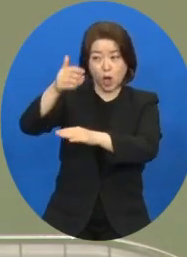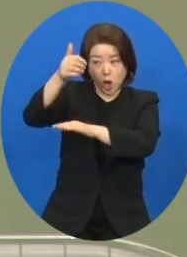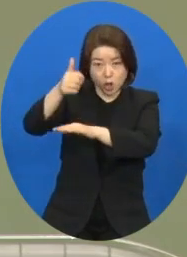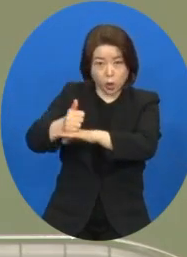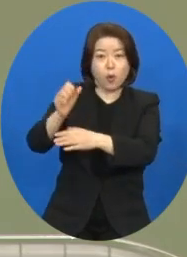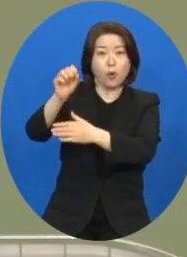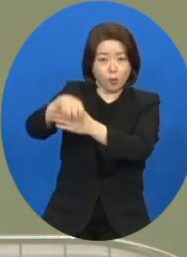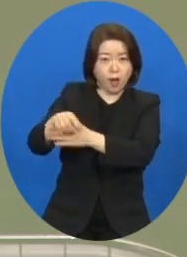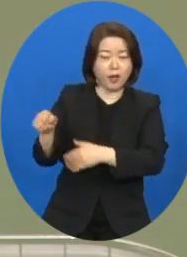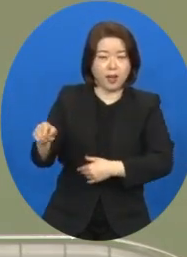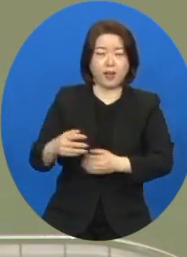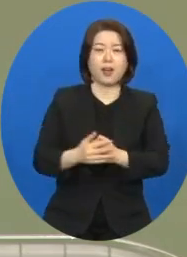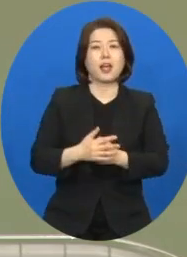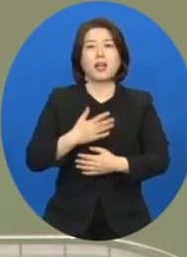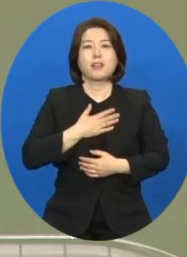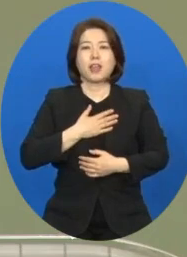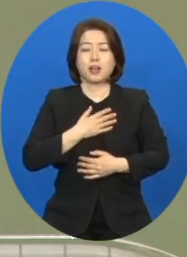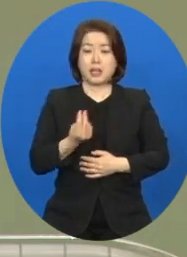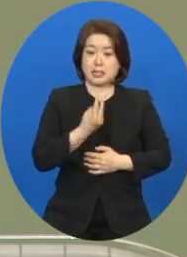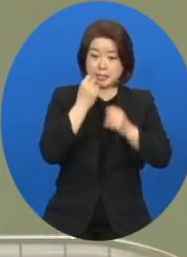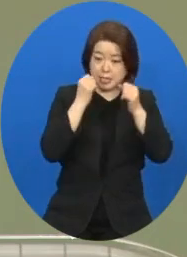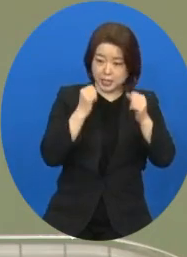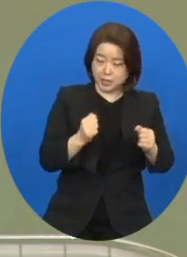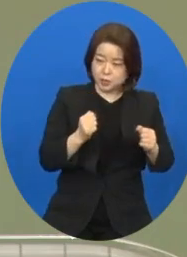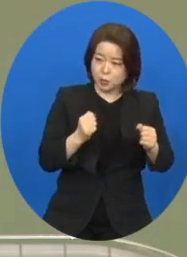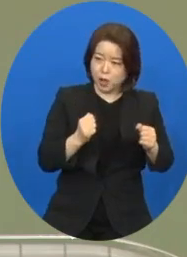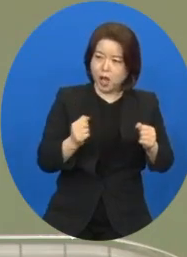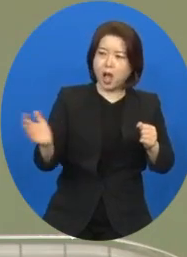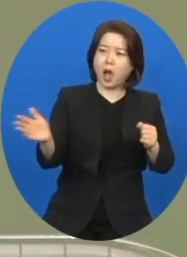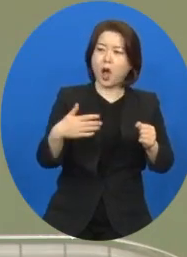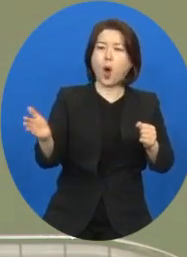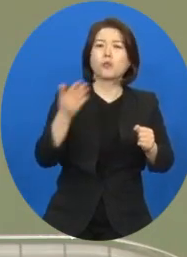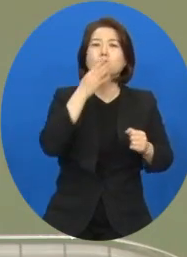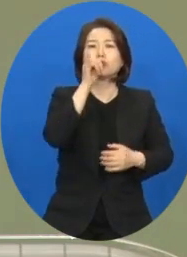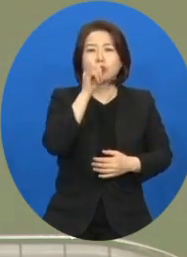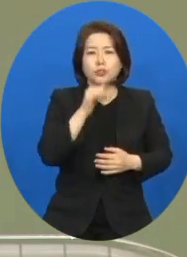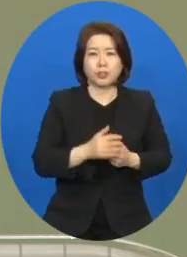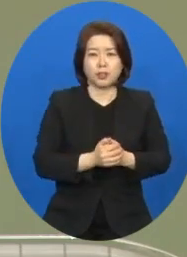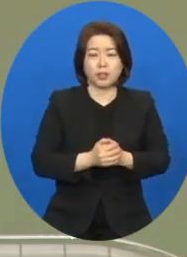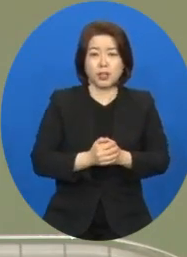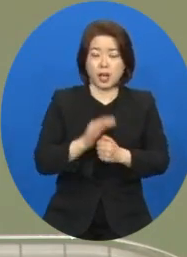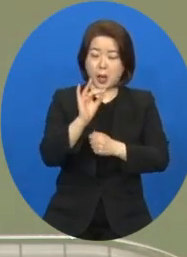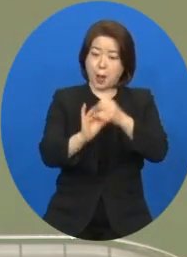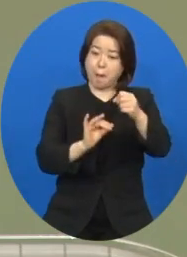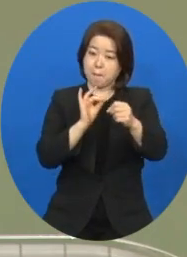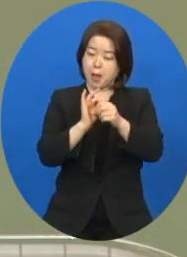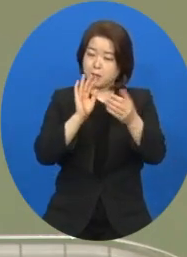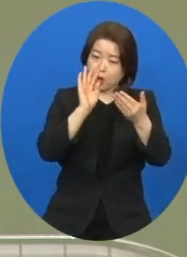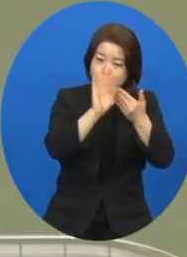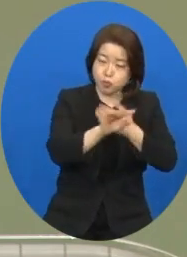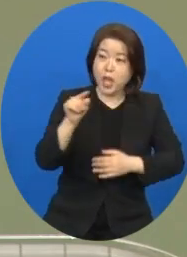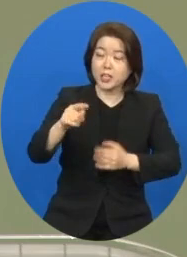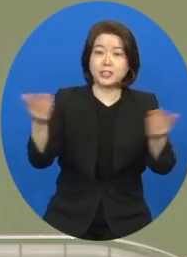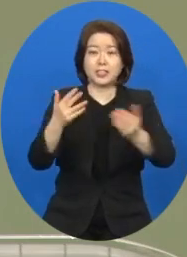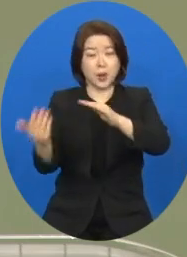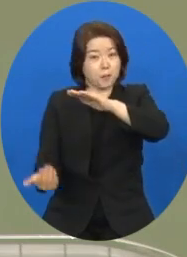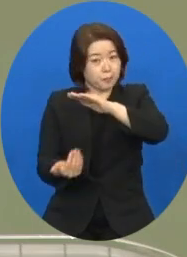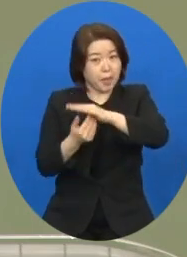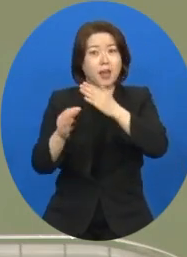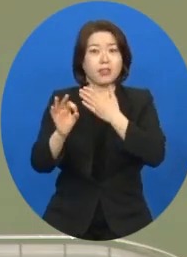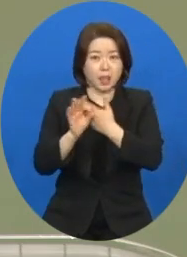결실이 제가 살아있는 동안에는 전혀 없다가 한 100년쯤 지나서 그런 일이